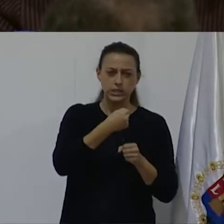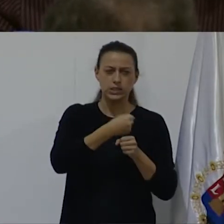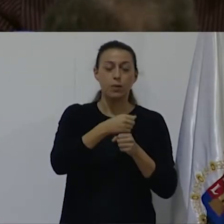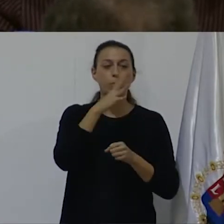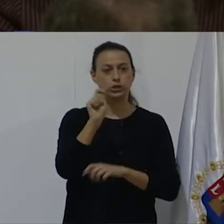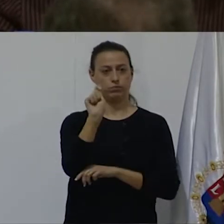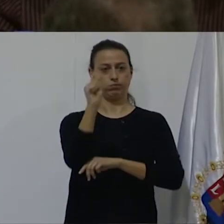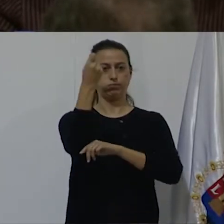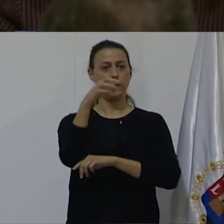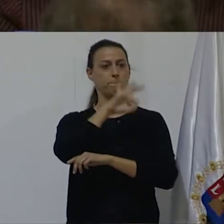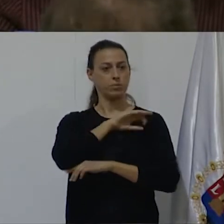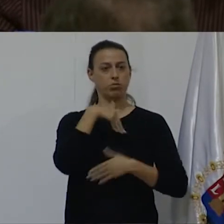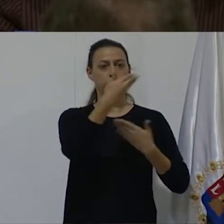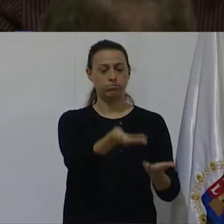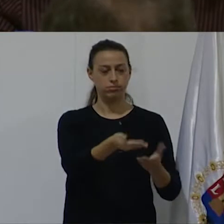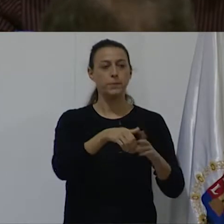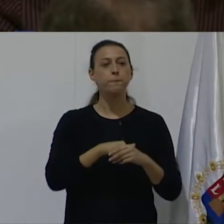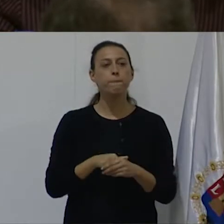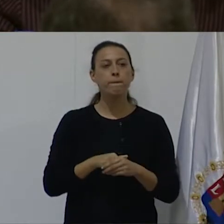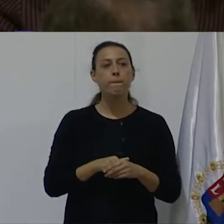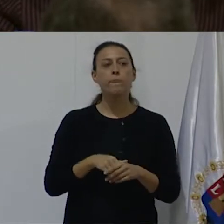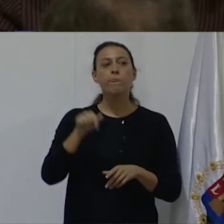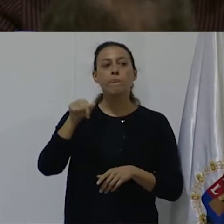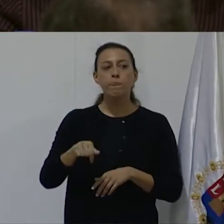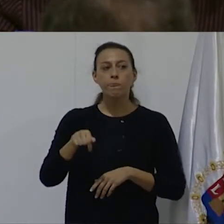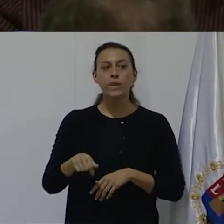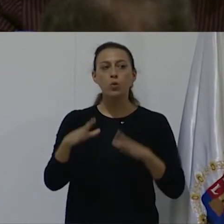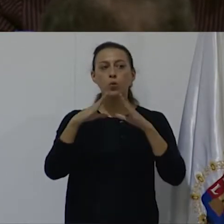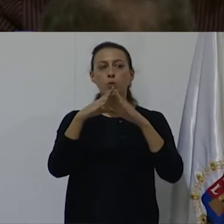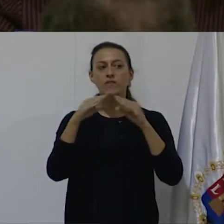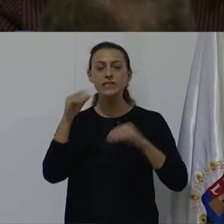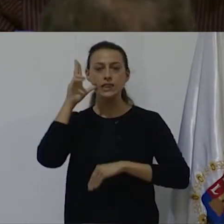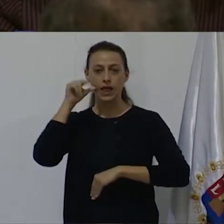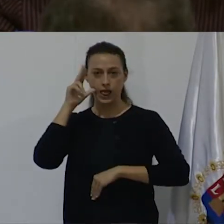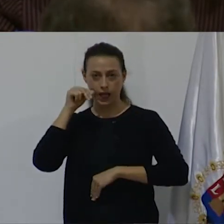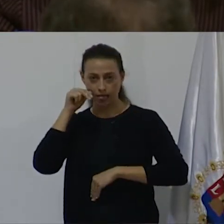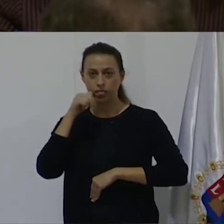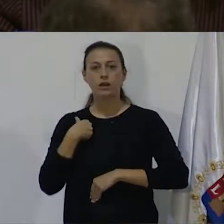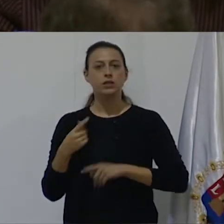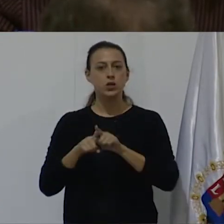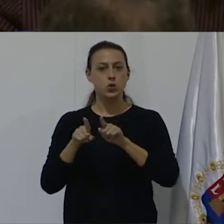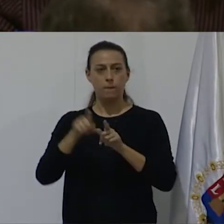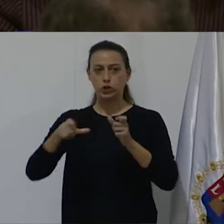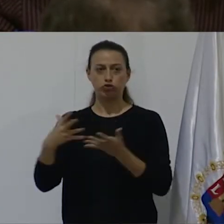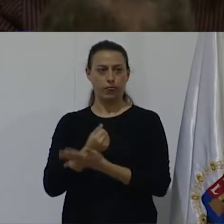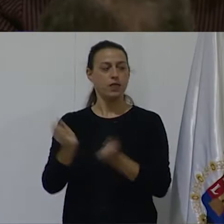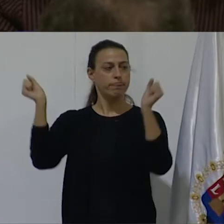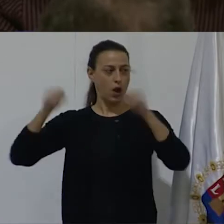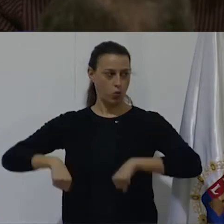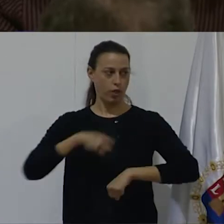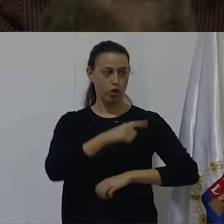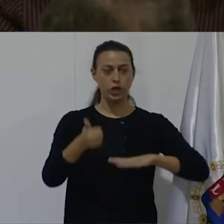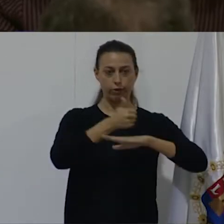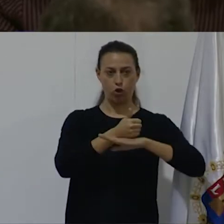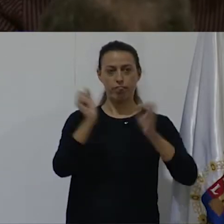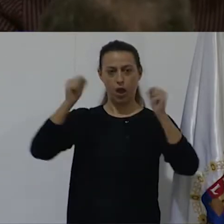a secretària general de la Universitat d'Alacant amb el vistiplau del senyor rector magnífic. Alacant, 11 de desembre